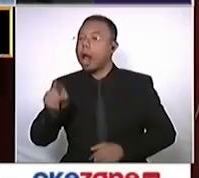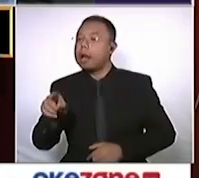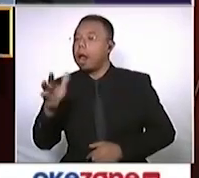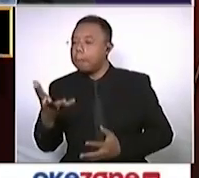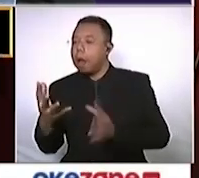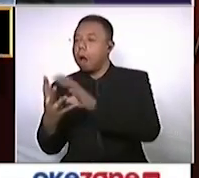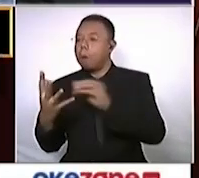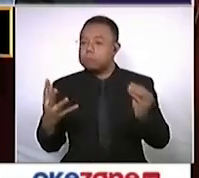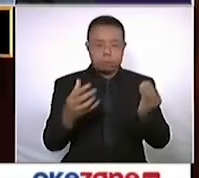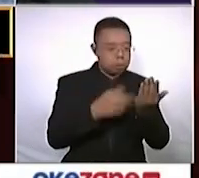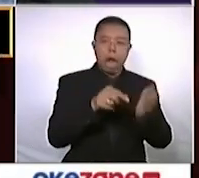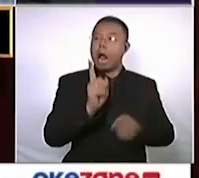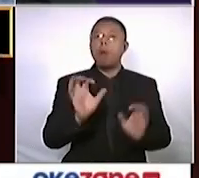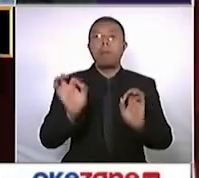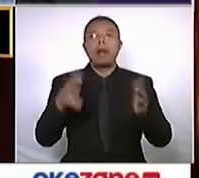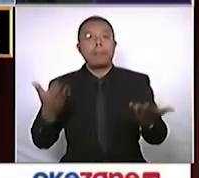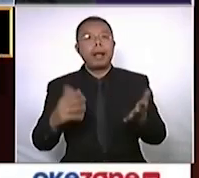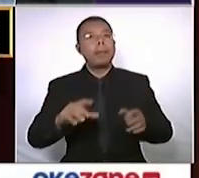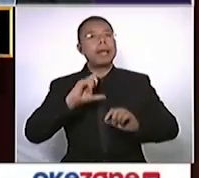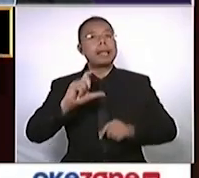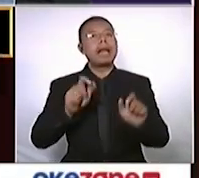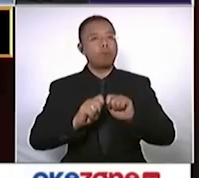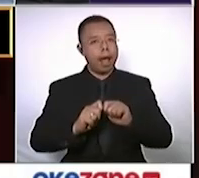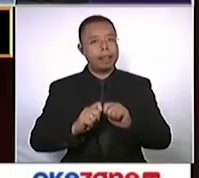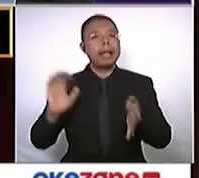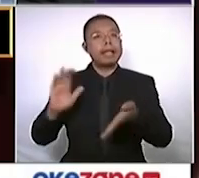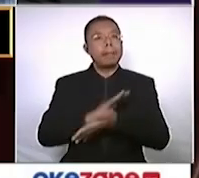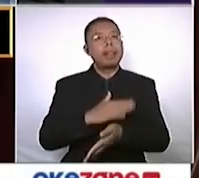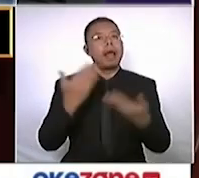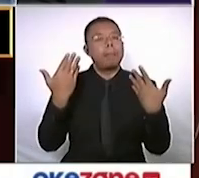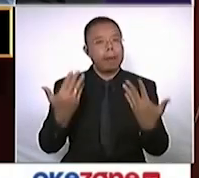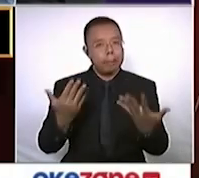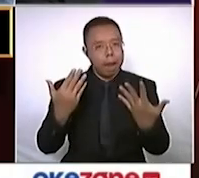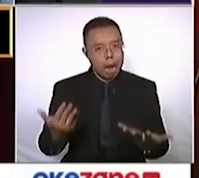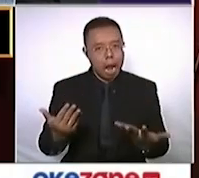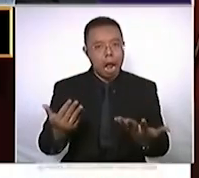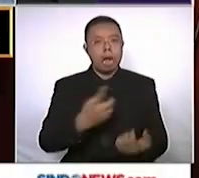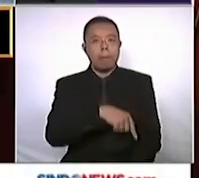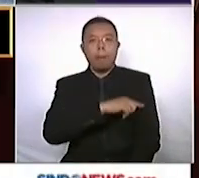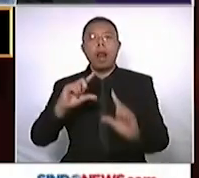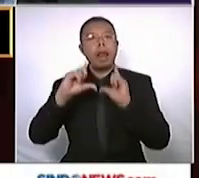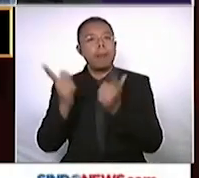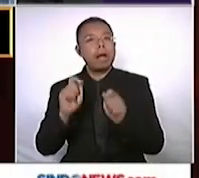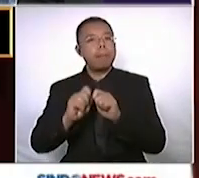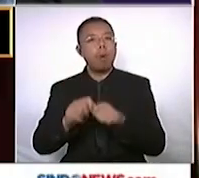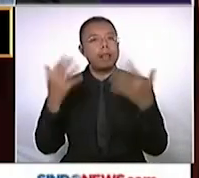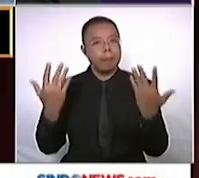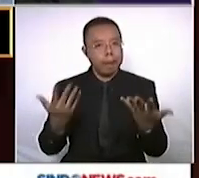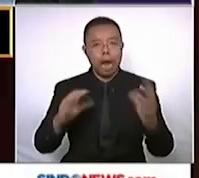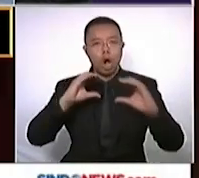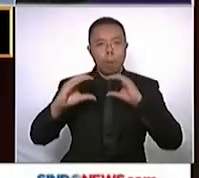sudah ada bagaimana, kalau belum ada bagaimana. Kemudian opportunity-nya bagaimana. Kemudian kapasitas lembaganya